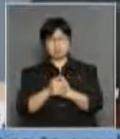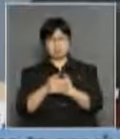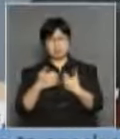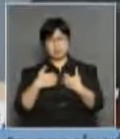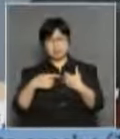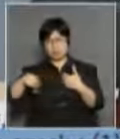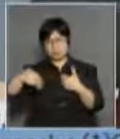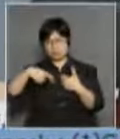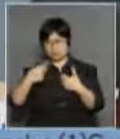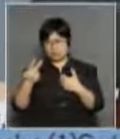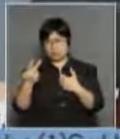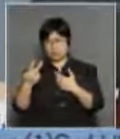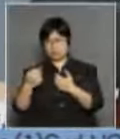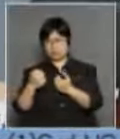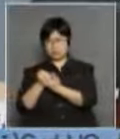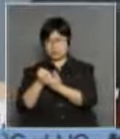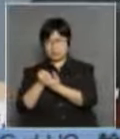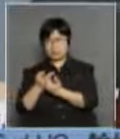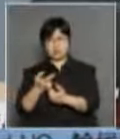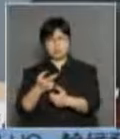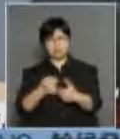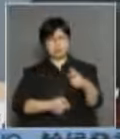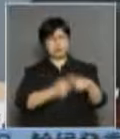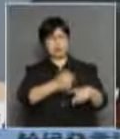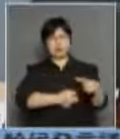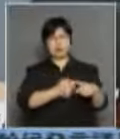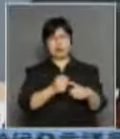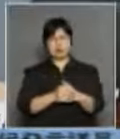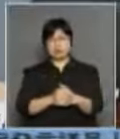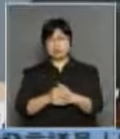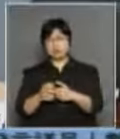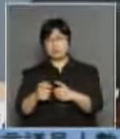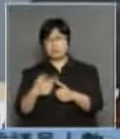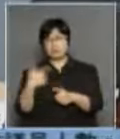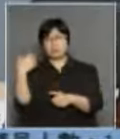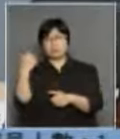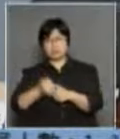傾點對佢公平啊？喂，主席，